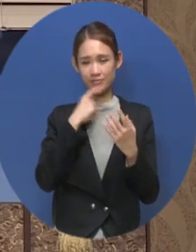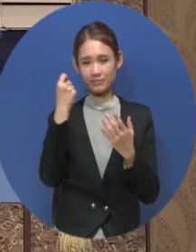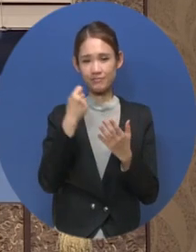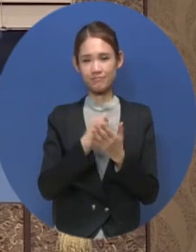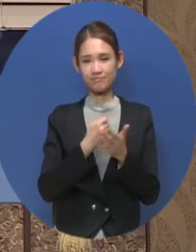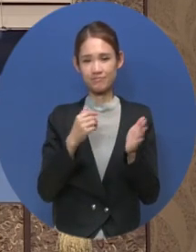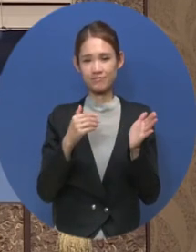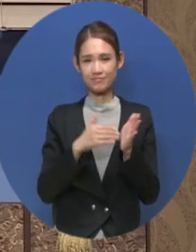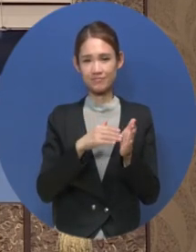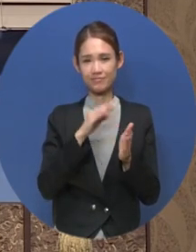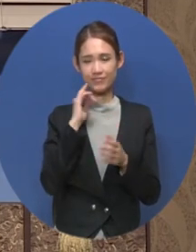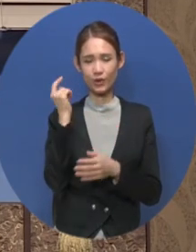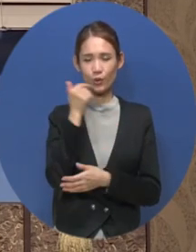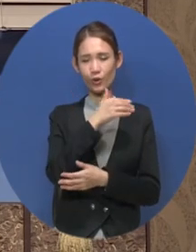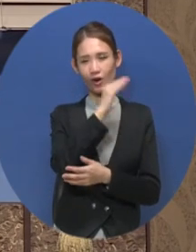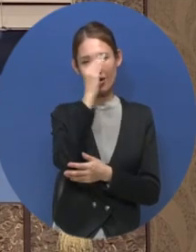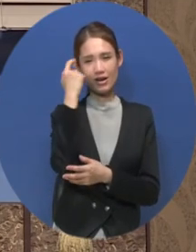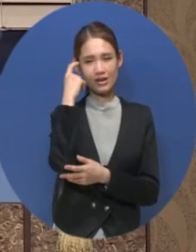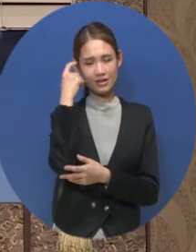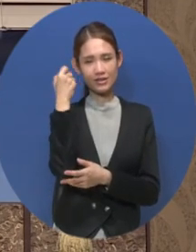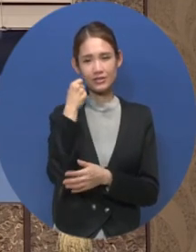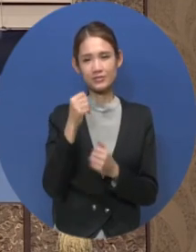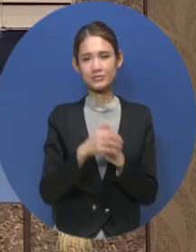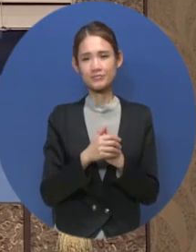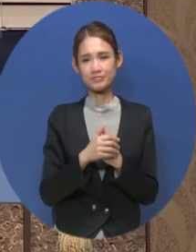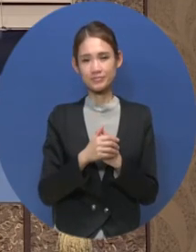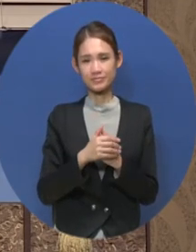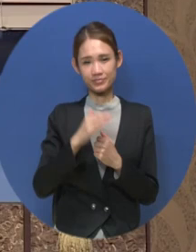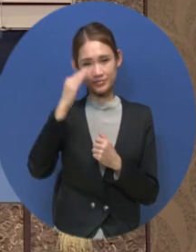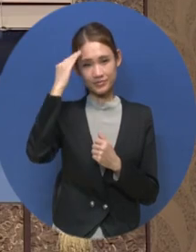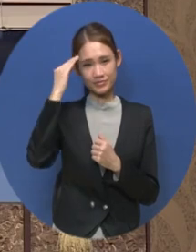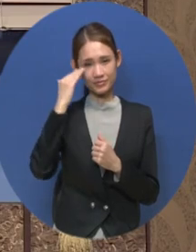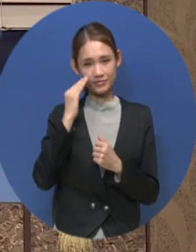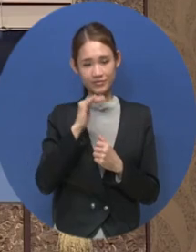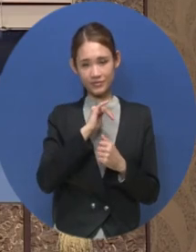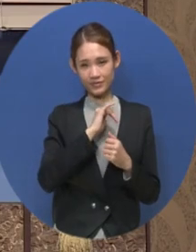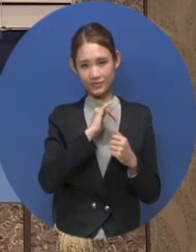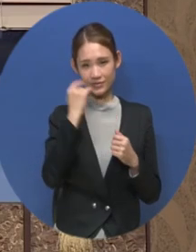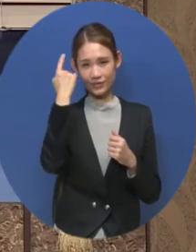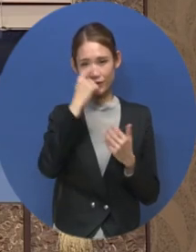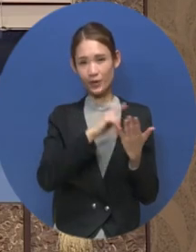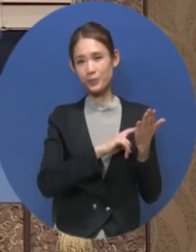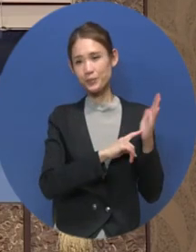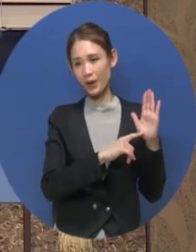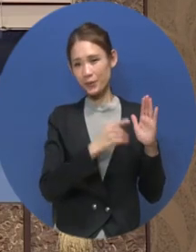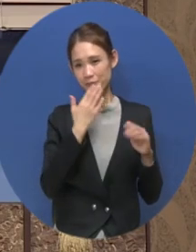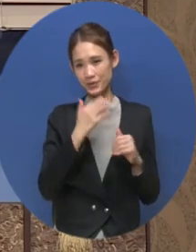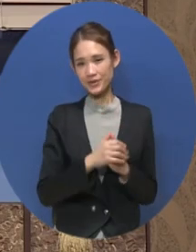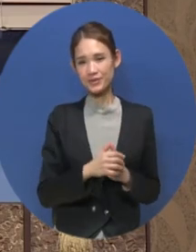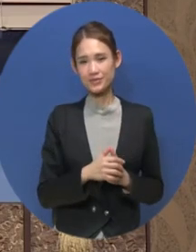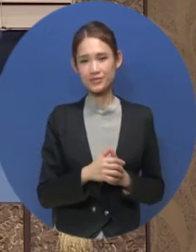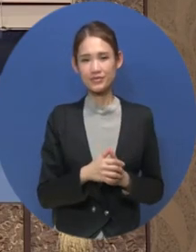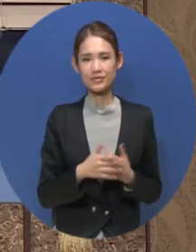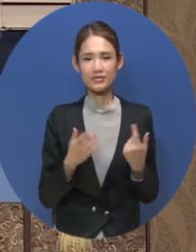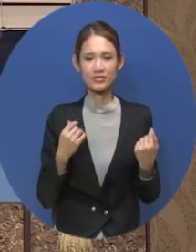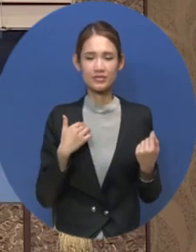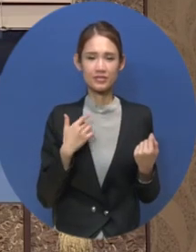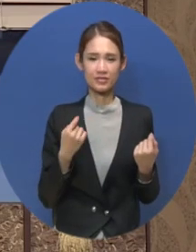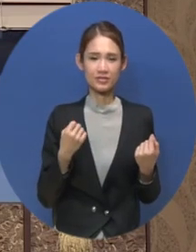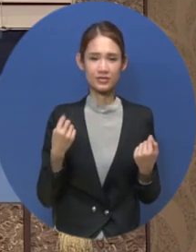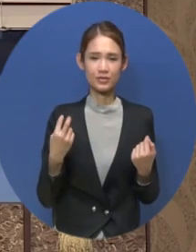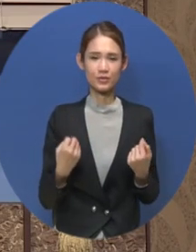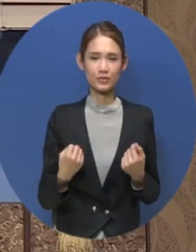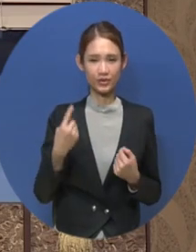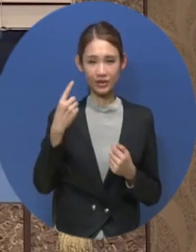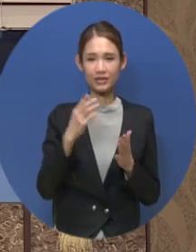것은. 너무나 영광스러운 예, 일이고 그리고 또 이제 한국의 예. 위상을 또 드높이신 거니까 그렇습니다. 예. 이제 그걸로 인해서 또 저는 또